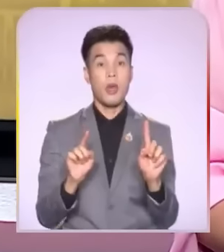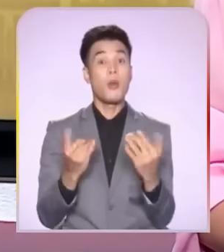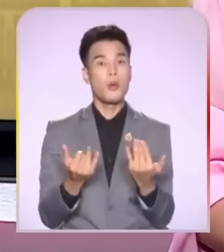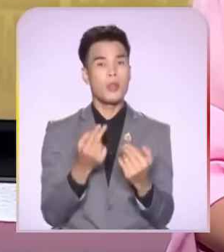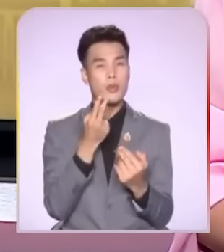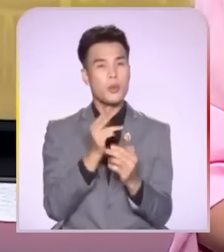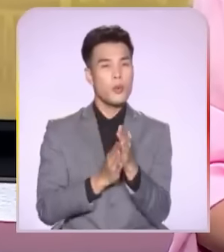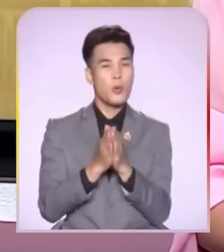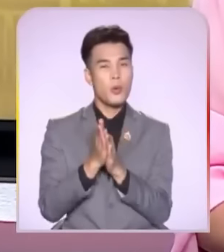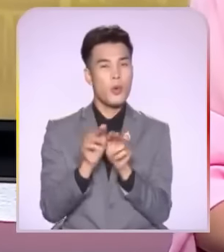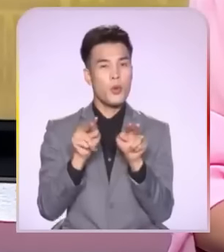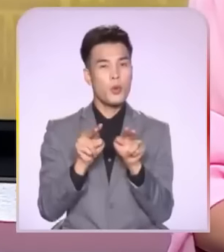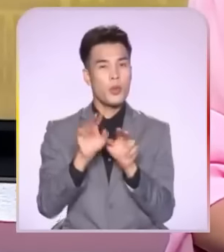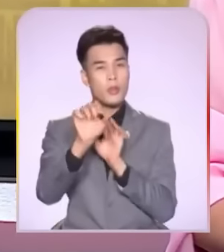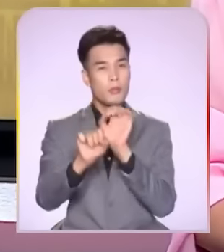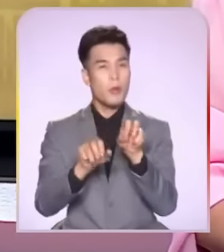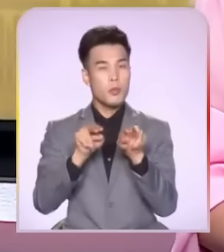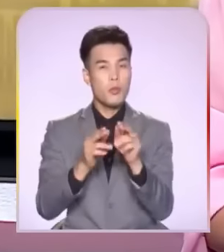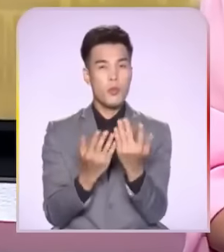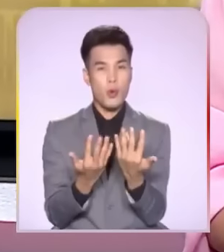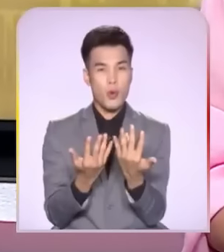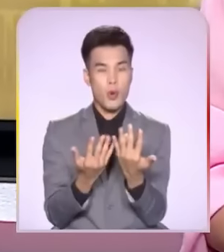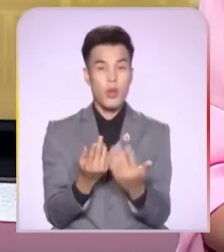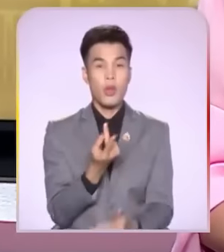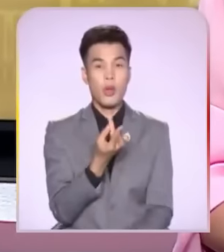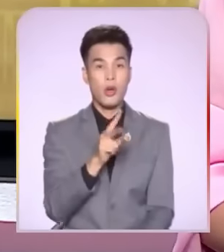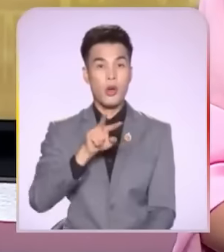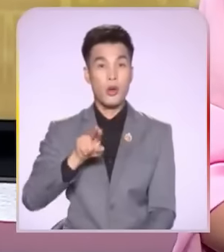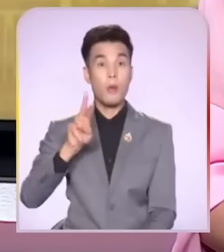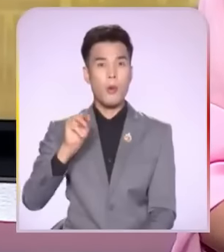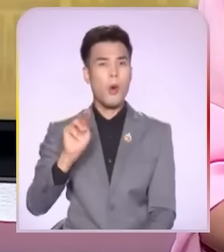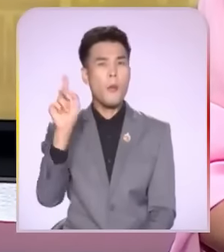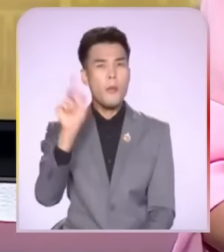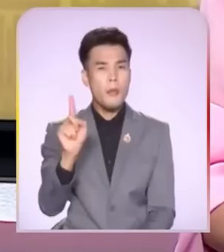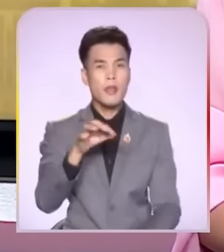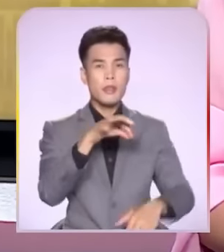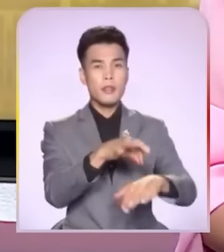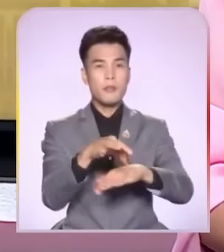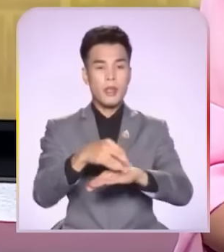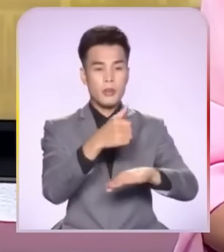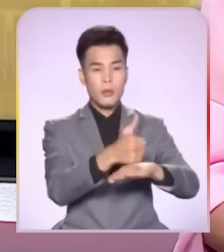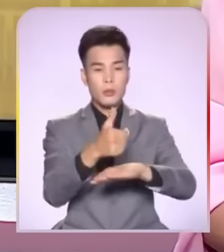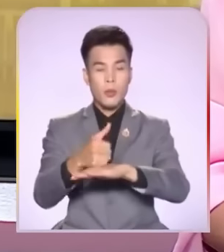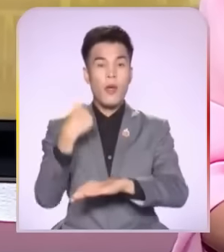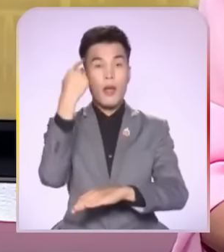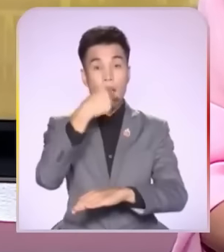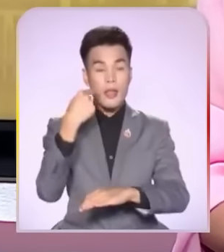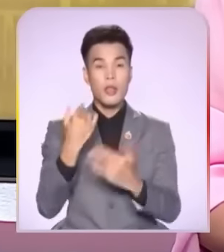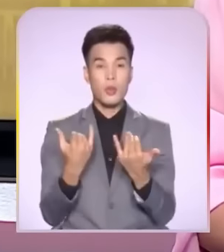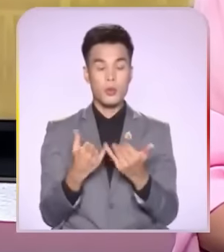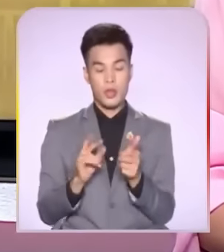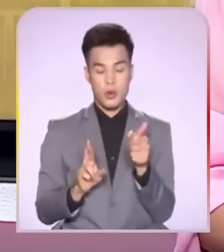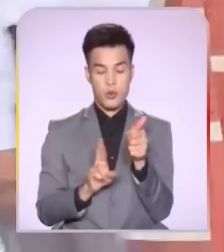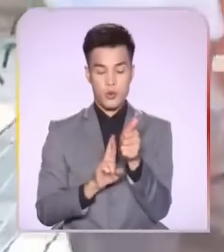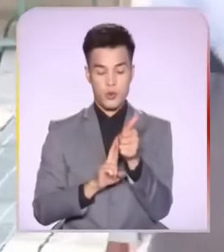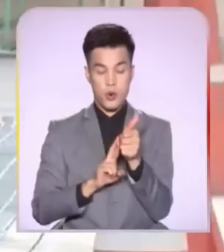งตาจับตาเฝ้าดูว่าตกลงครม.หน้าตาจะออกมาเป็นอย่างไรคุณผู้ชมครับในประเด็นนี้คุณภูมิธรรมเวชย